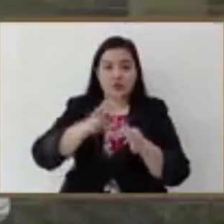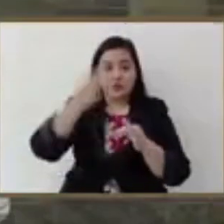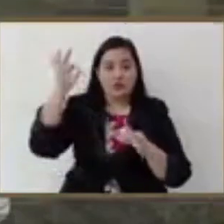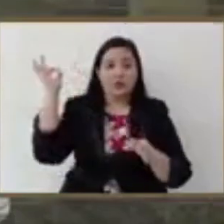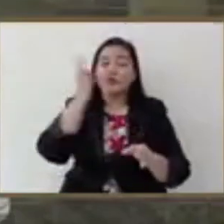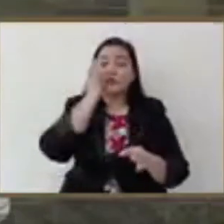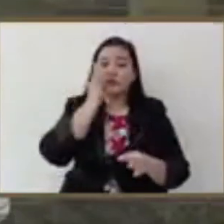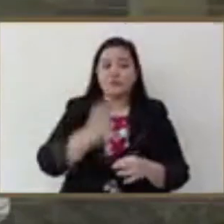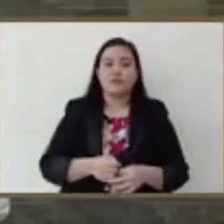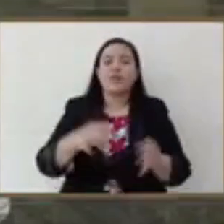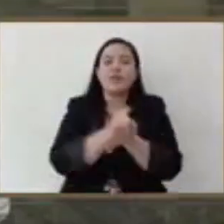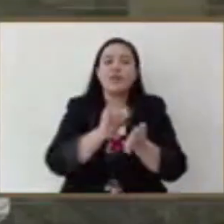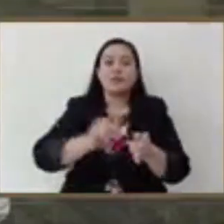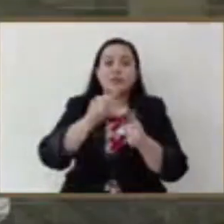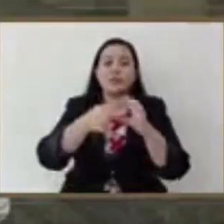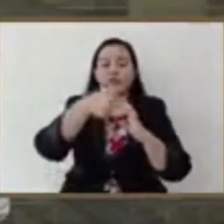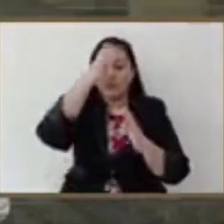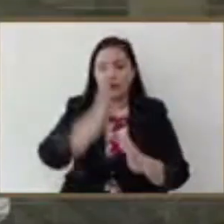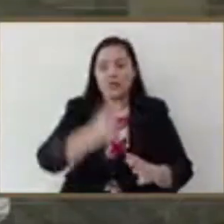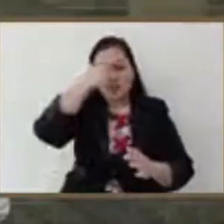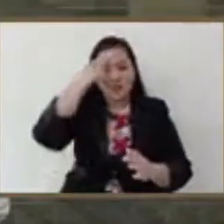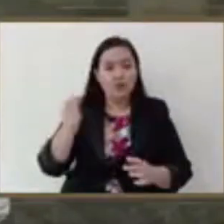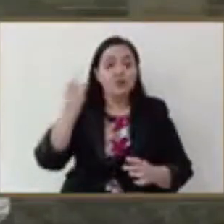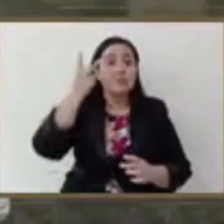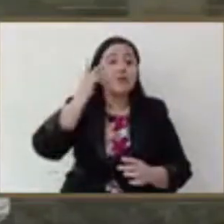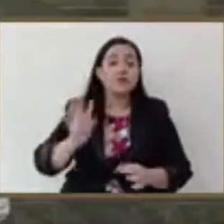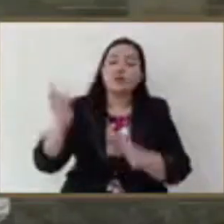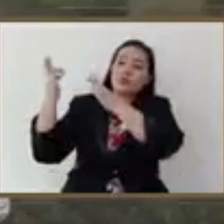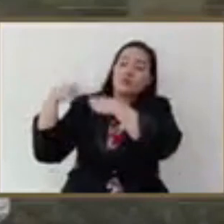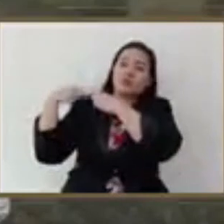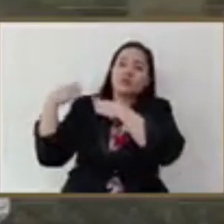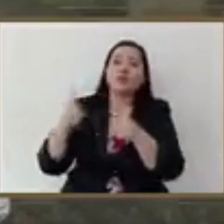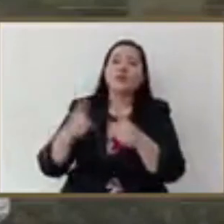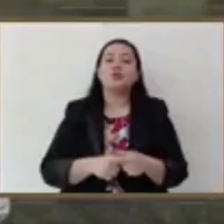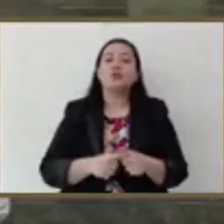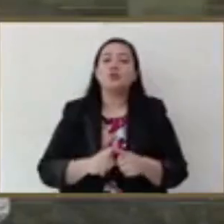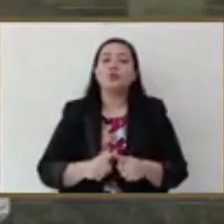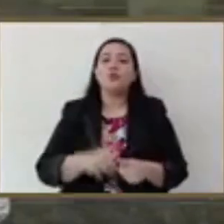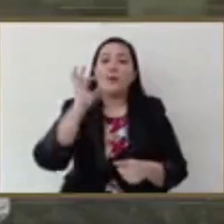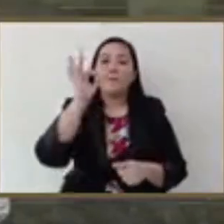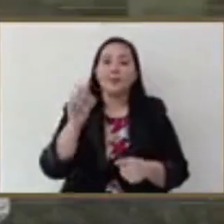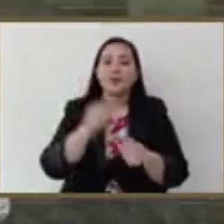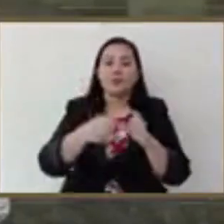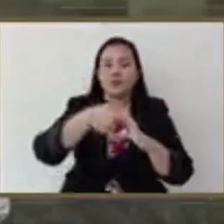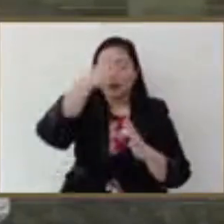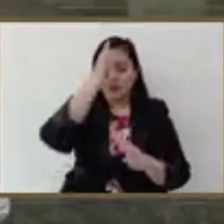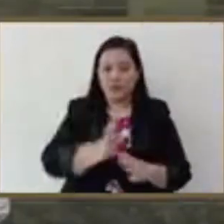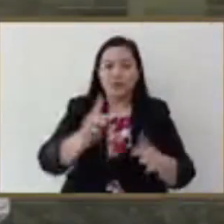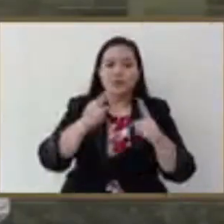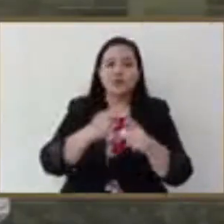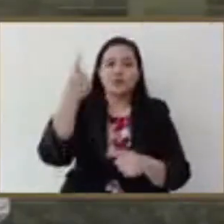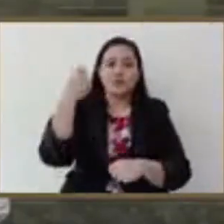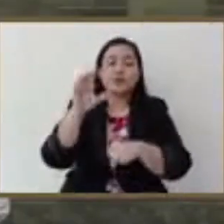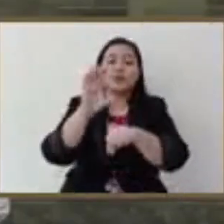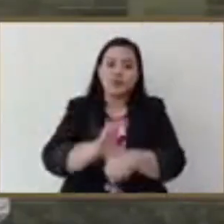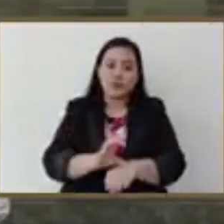preacher is to proclaim the word of God to the church. Mahalaga. Bakit po mahalaga ito, mga kapatid? Because